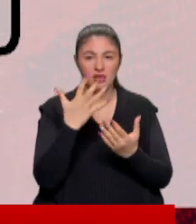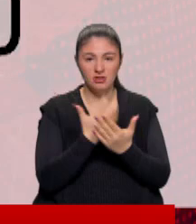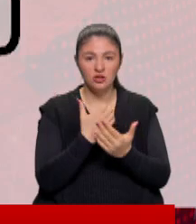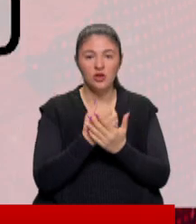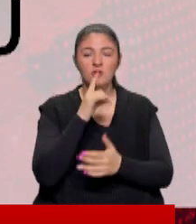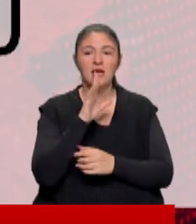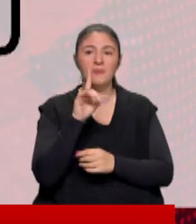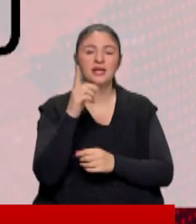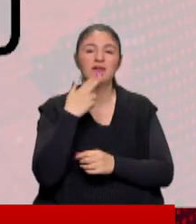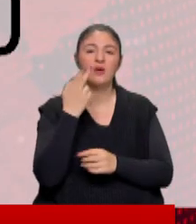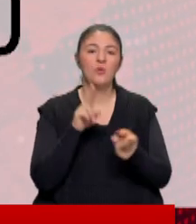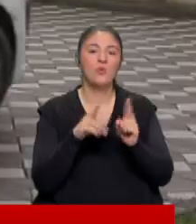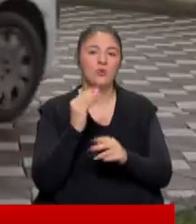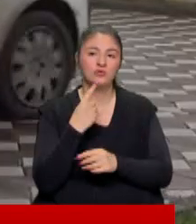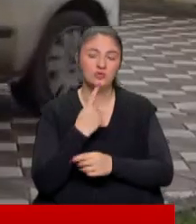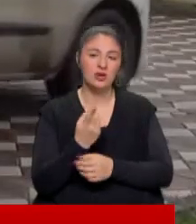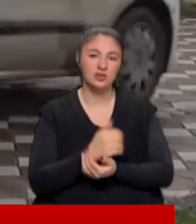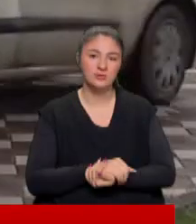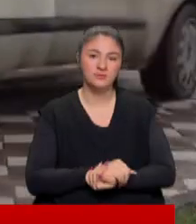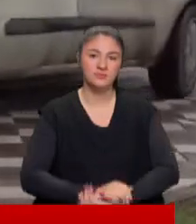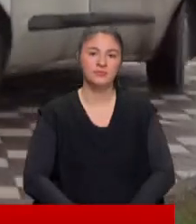151 kadının öldürüldüğünü açıkladı.